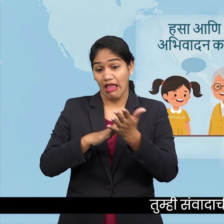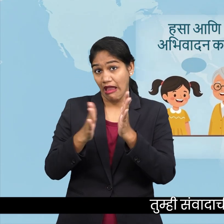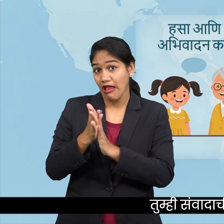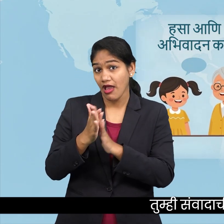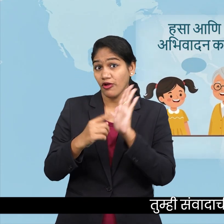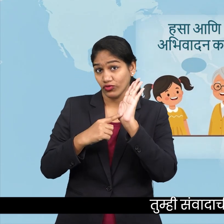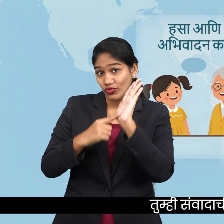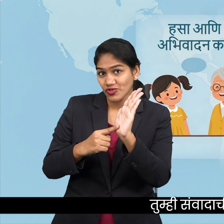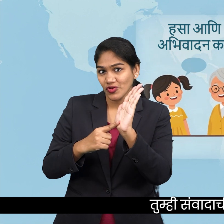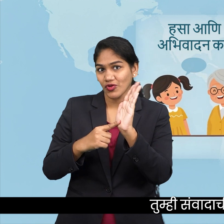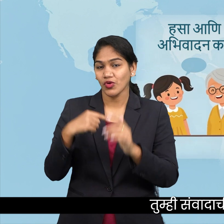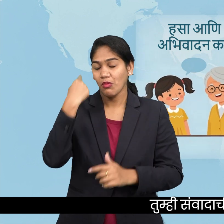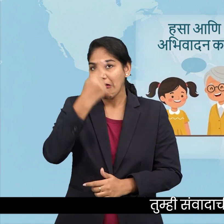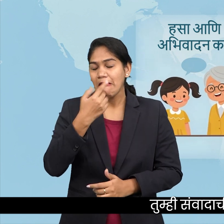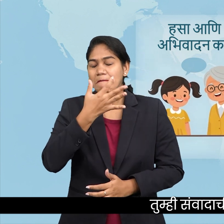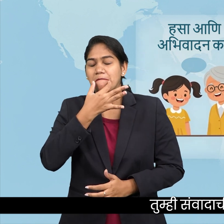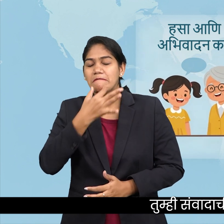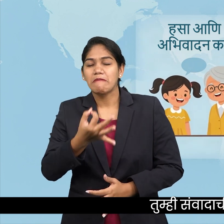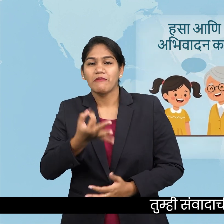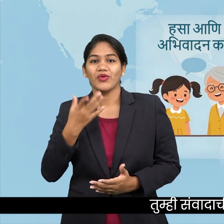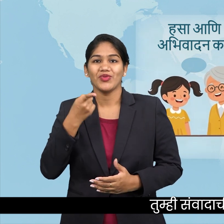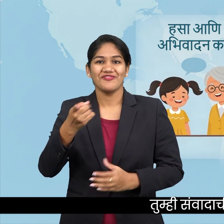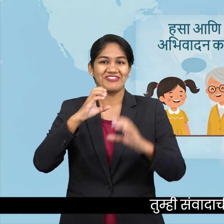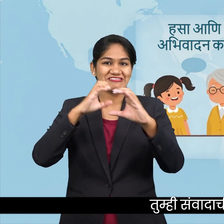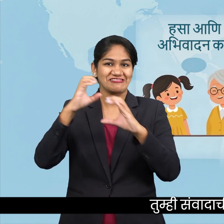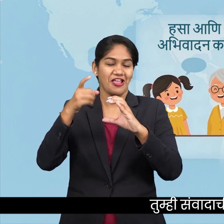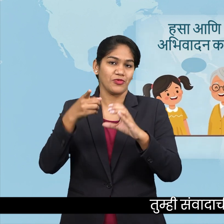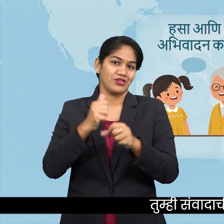तुम्ही संवादाची सुंदर देणगी वापरत आहात.